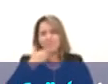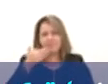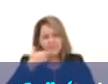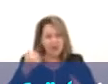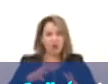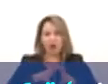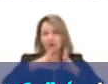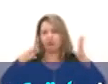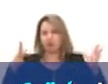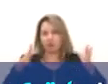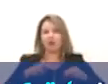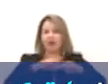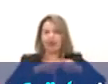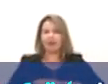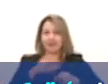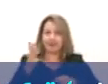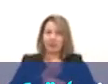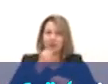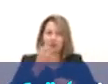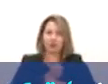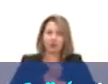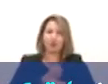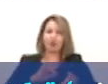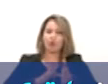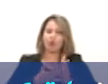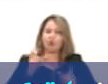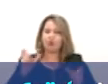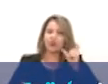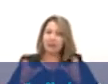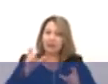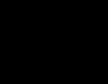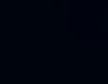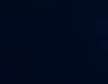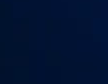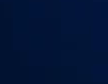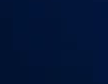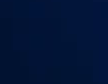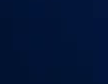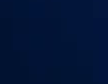التي يبقى نجاحها رهين تجند جميع القوى الحية في البلاد.